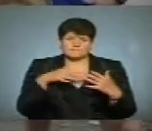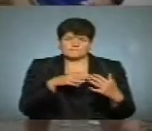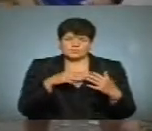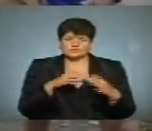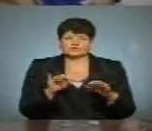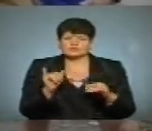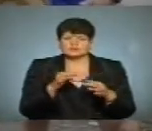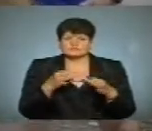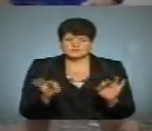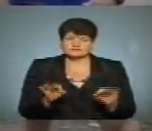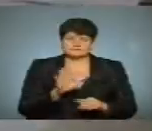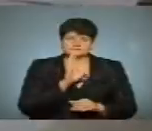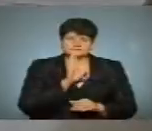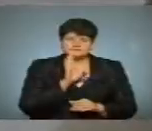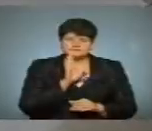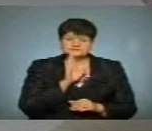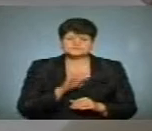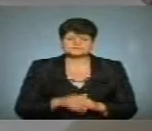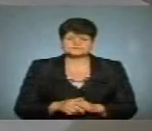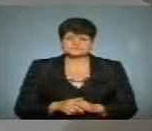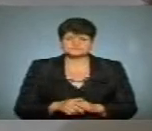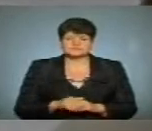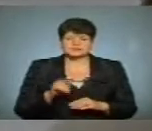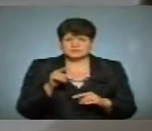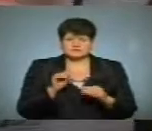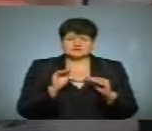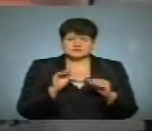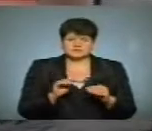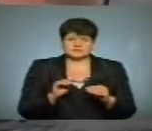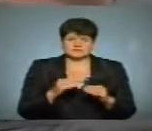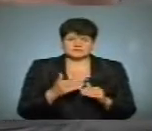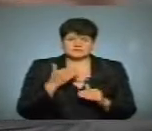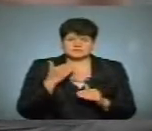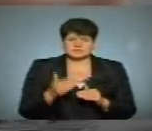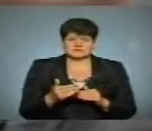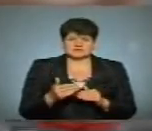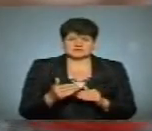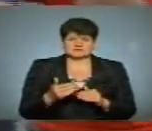ідеї, режисер та продюсер кліпу – Богдан Бутковський. Він ставить останню сцену.